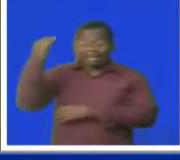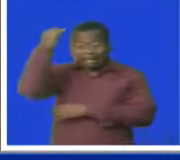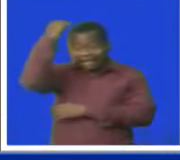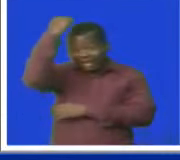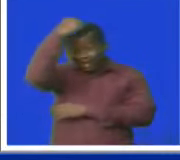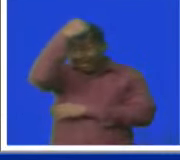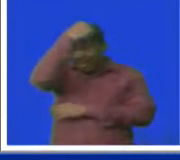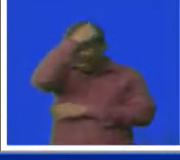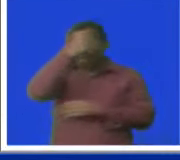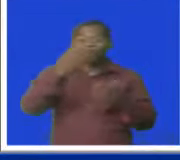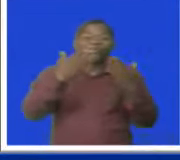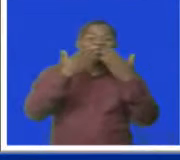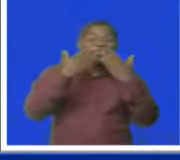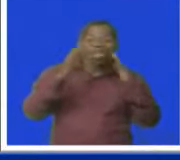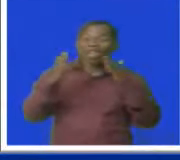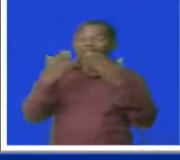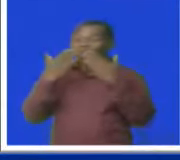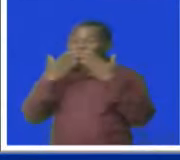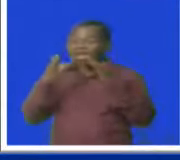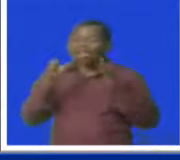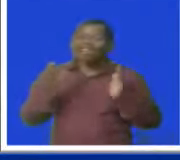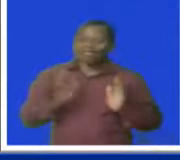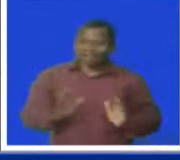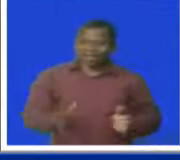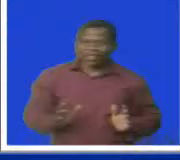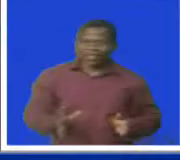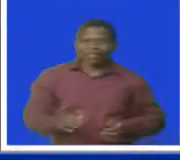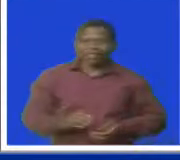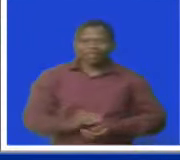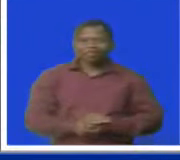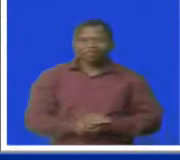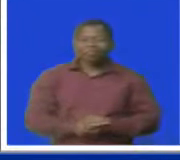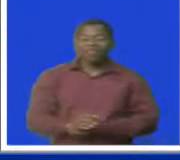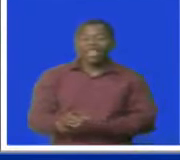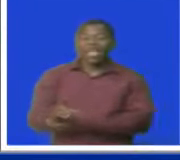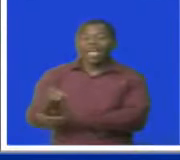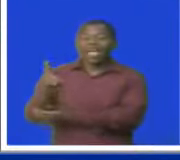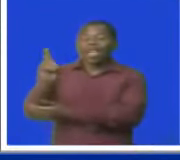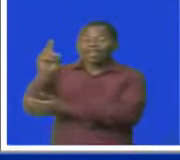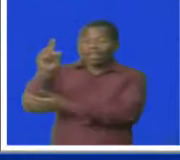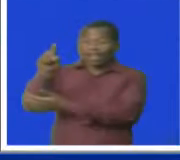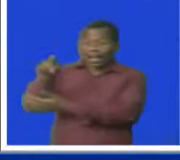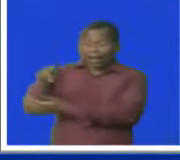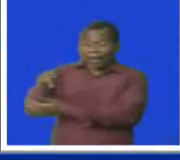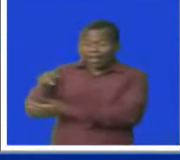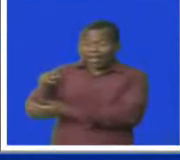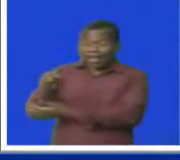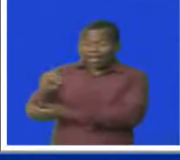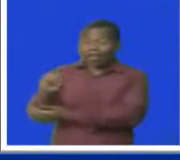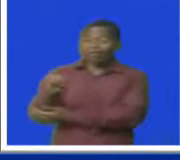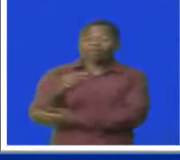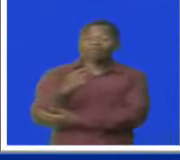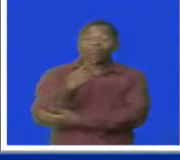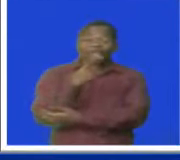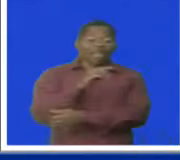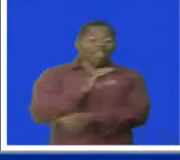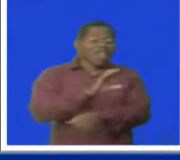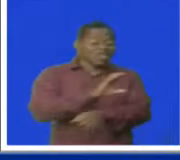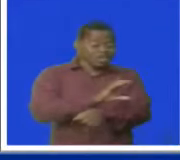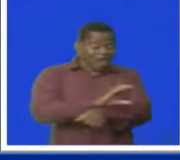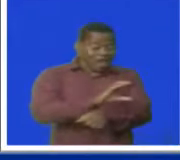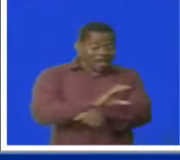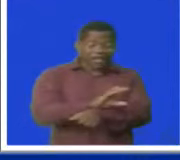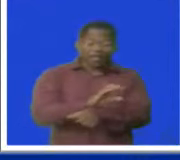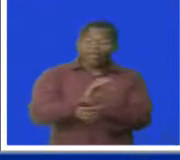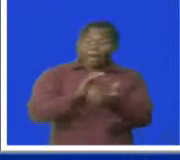lesichamuka engwenyameni inkosi emswadi wesithathu liphini landunankulu lithi libandla kanye nahulumende